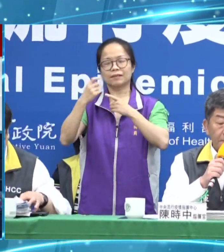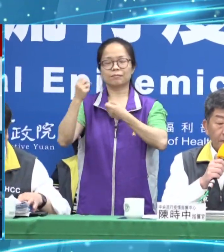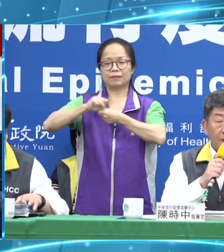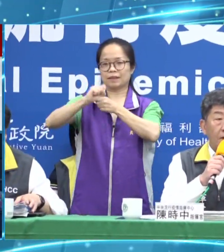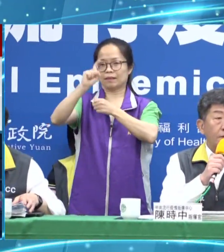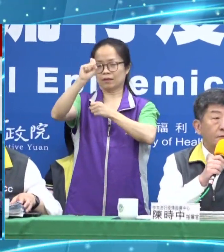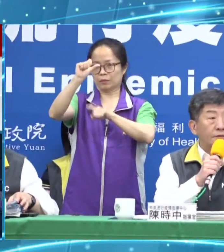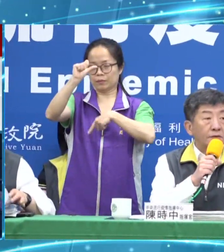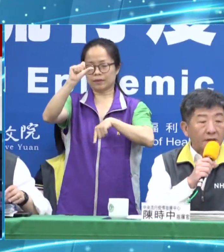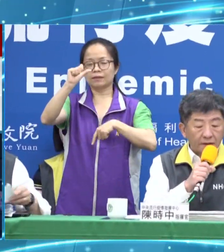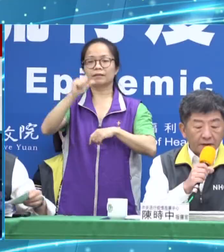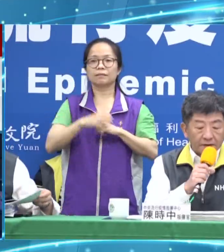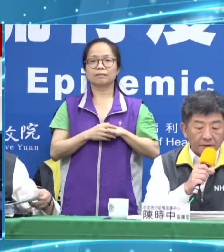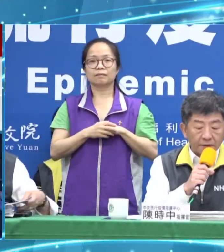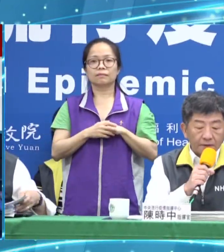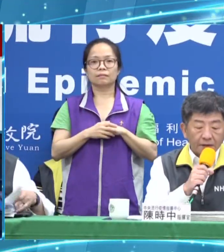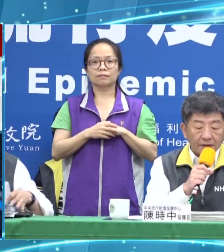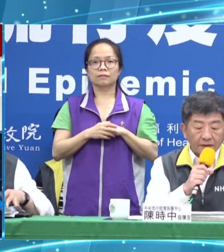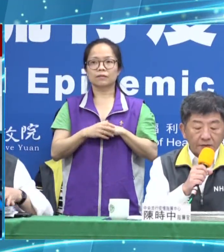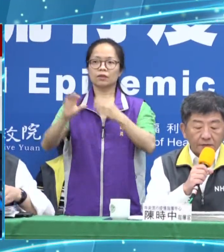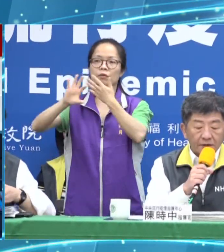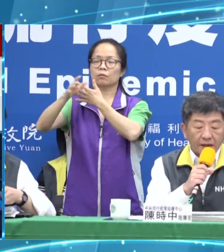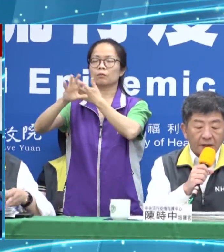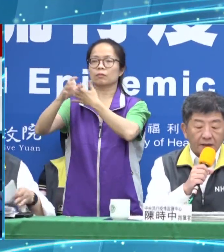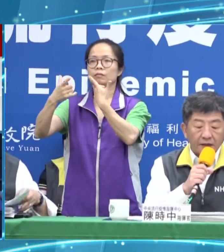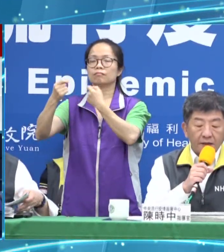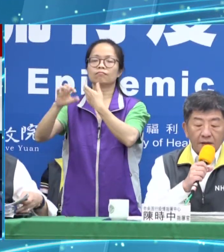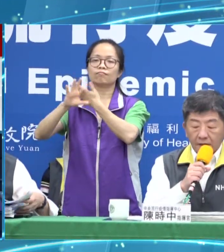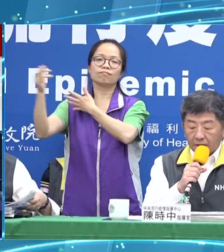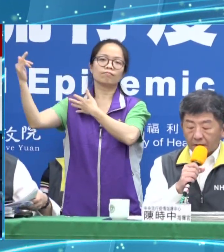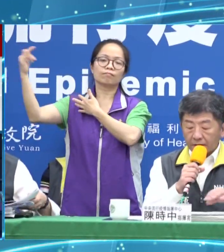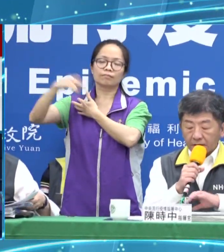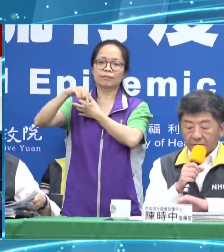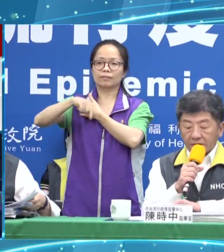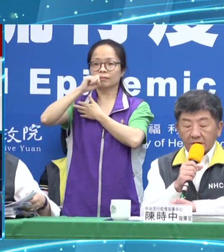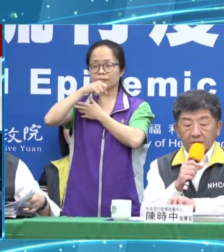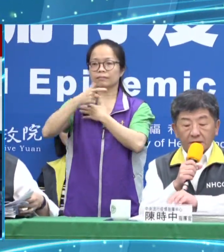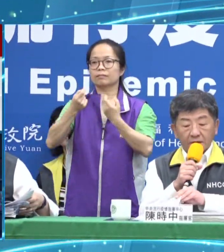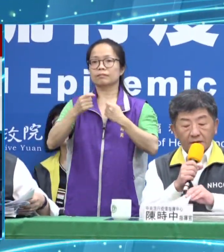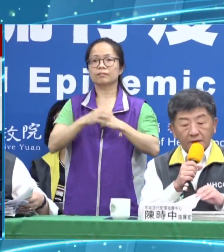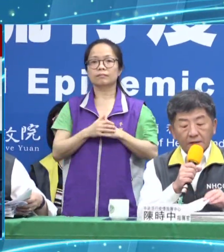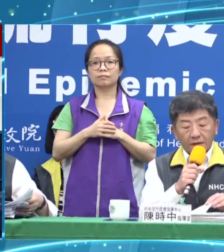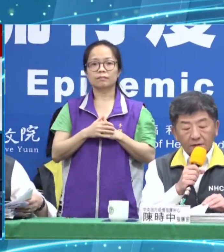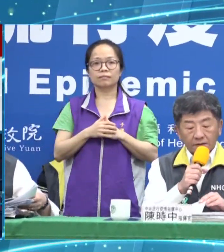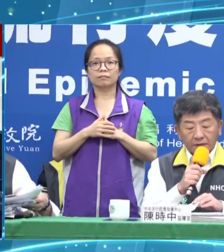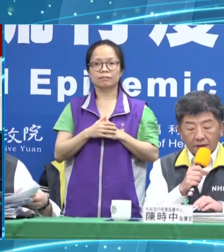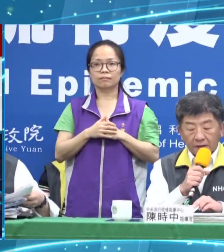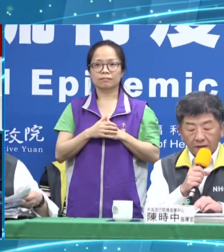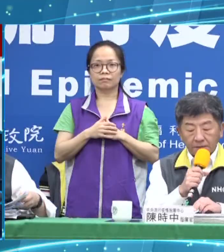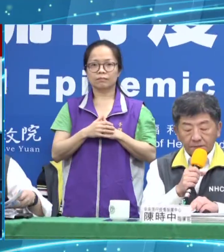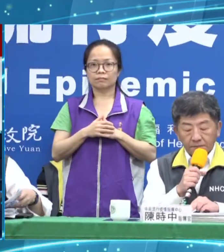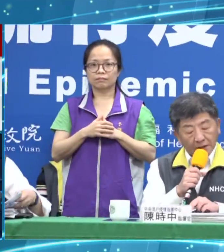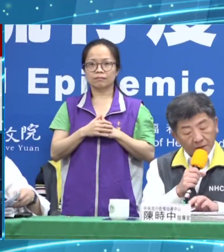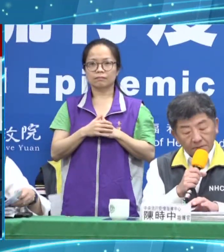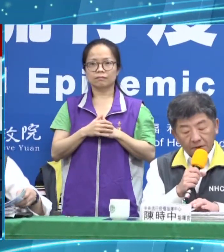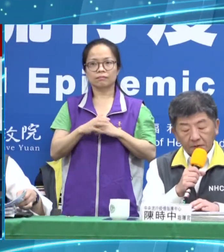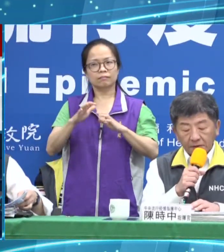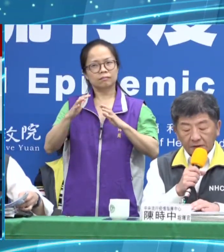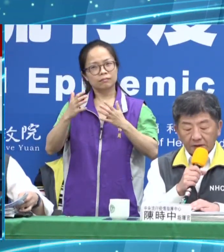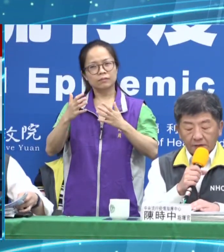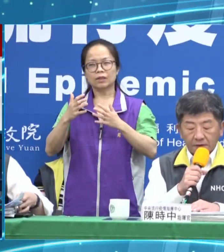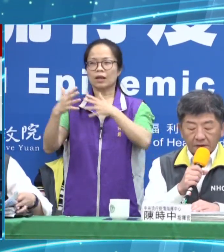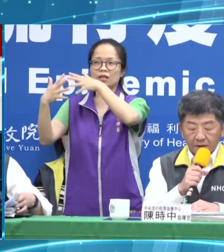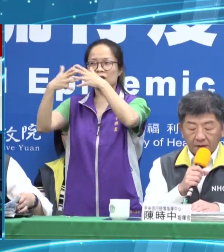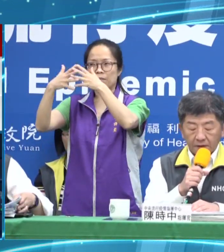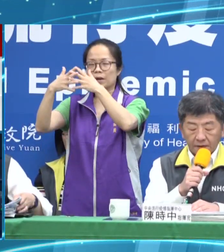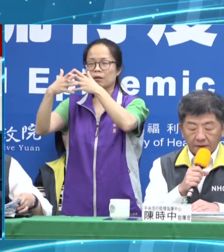月10万块，连续补贴3个月。但是有业者表示了，国内小型旅行社是占了70%，齐头式的补贴不公平，应该